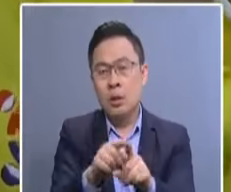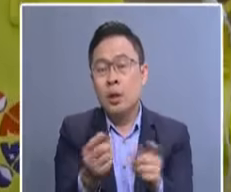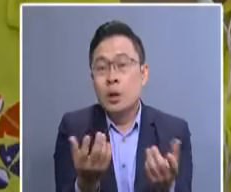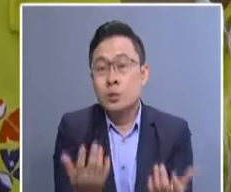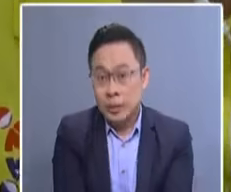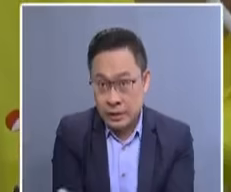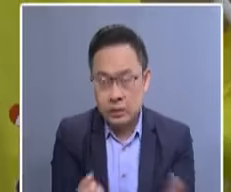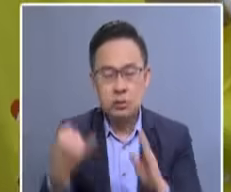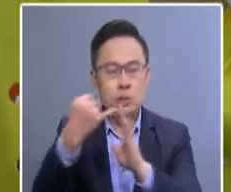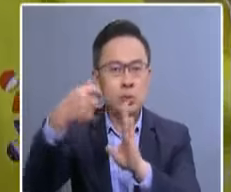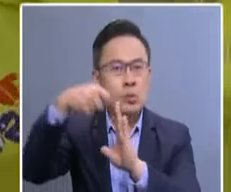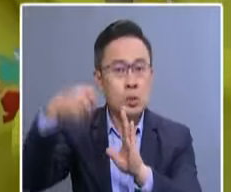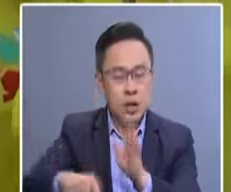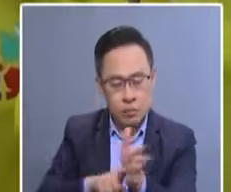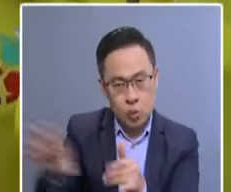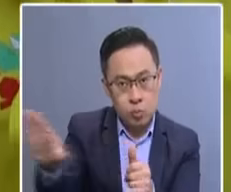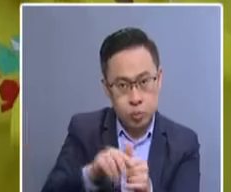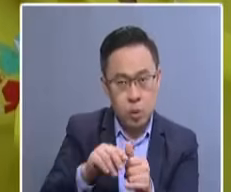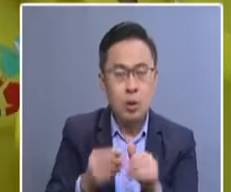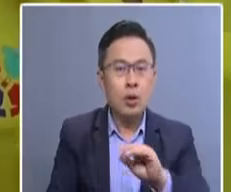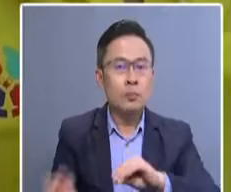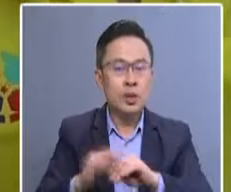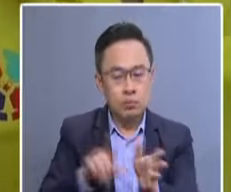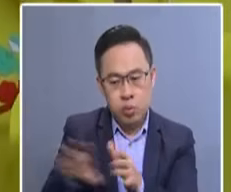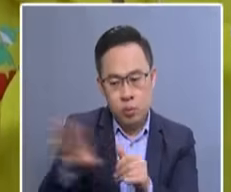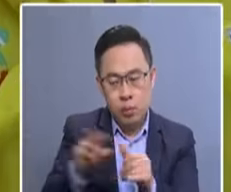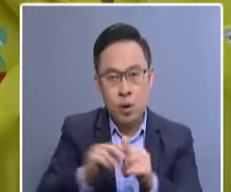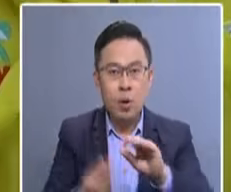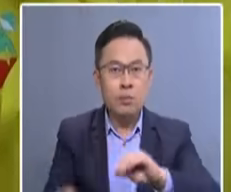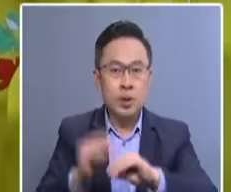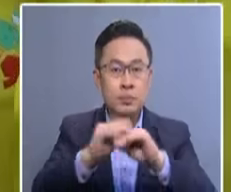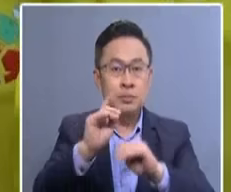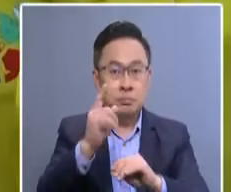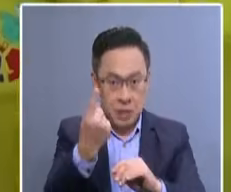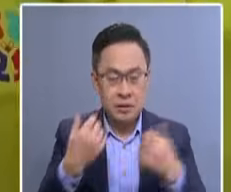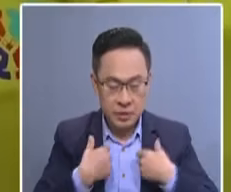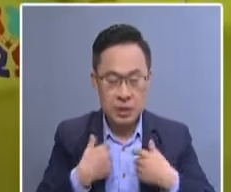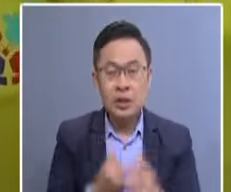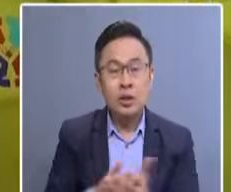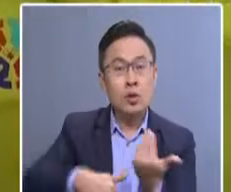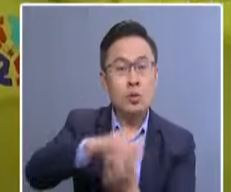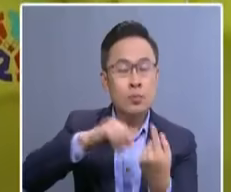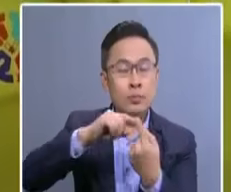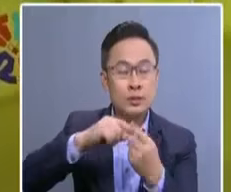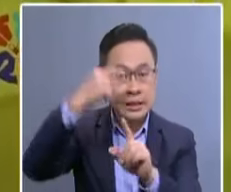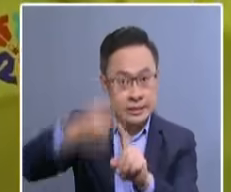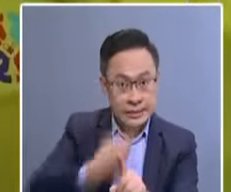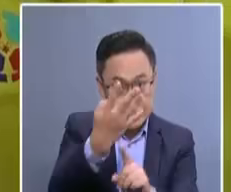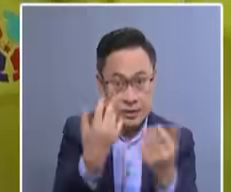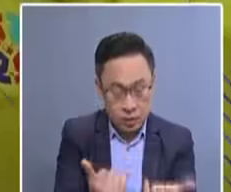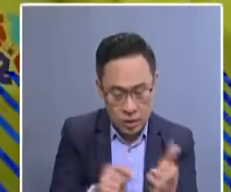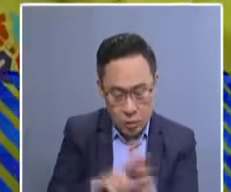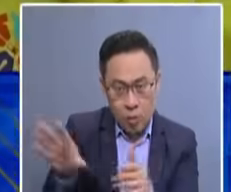นครราชสีมาน่าเป็นห่วงมากครับมีผู้ติดเชื้อเพิ่มขึ้นทุกวันเฉพาะระลอกใหม่เม.ย.สะสมตอนนี้353